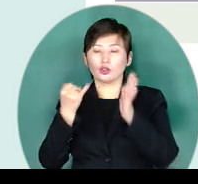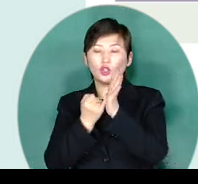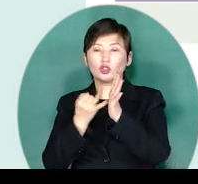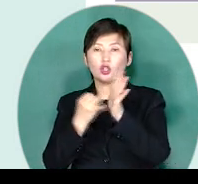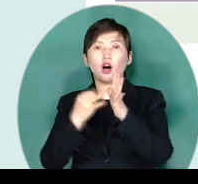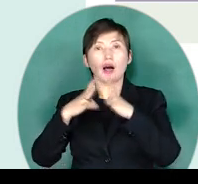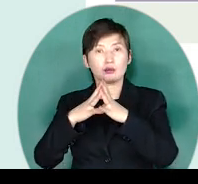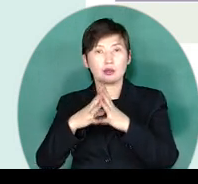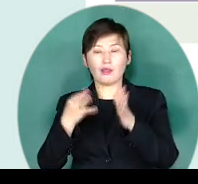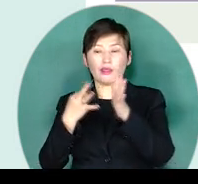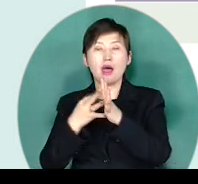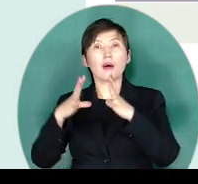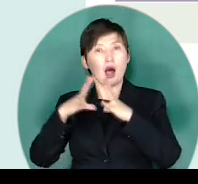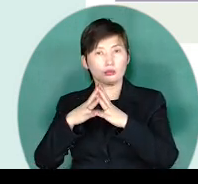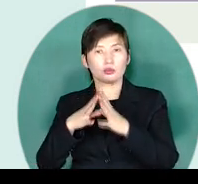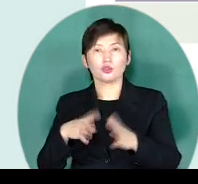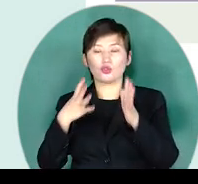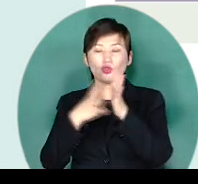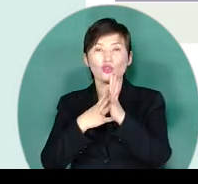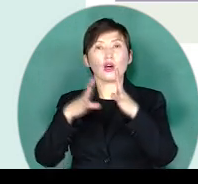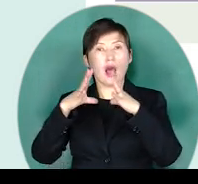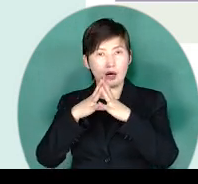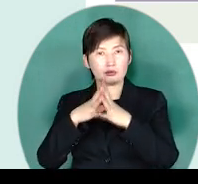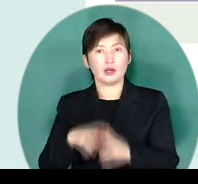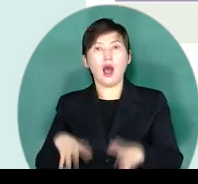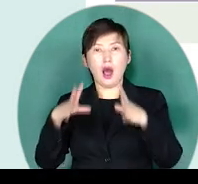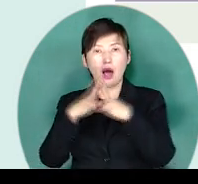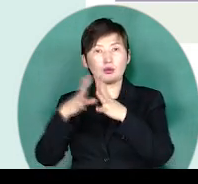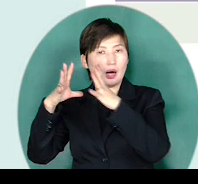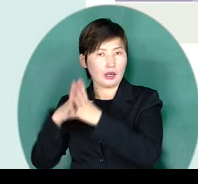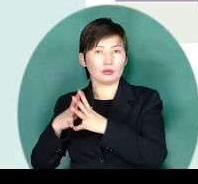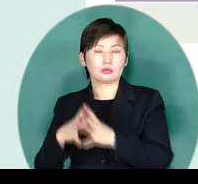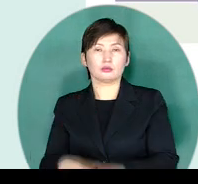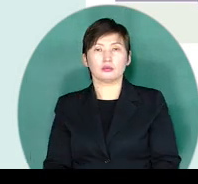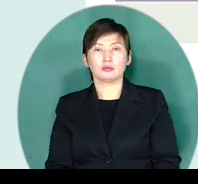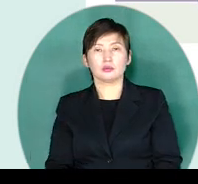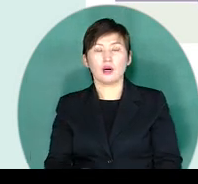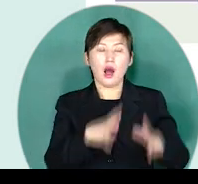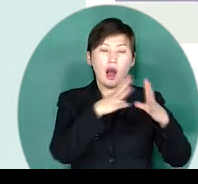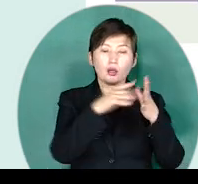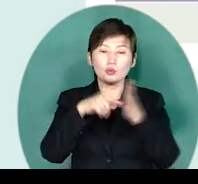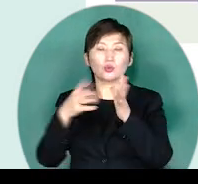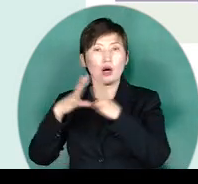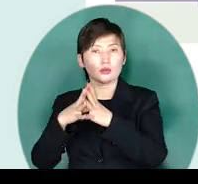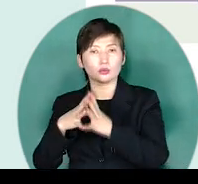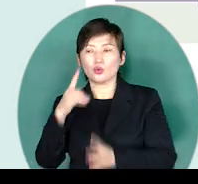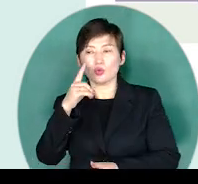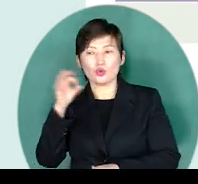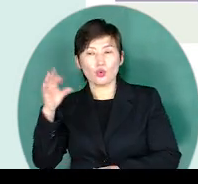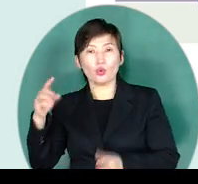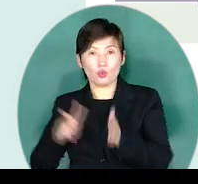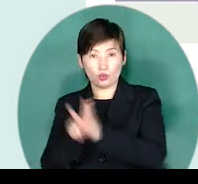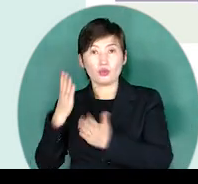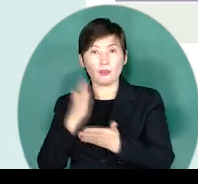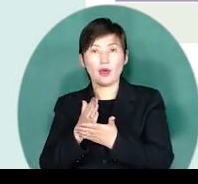10-т, 7 10-т, 8 10-т, 9 10-т, 10 10-т. Тэгвэл 10 10-т нийлжиж 1